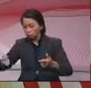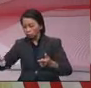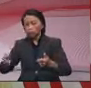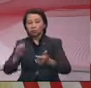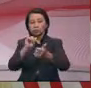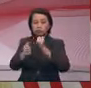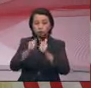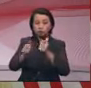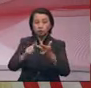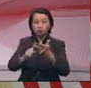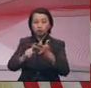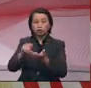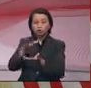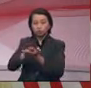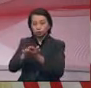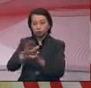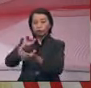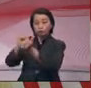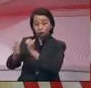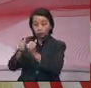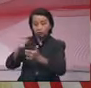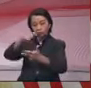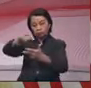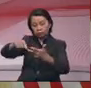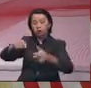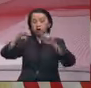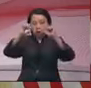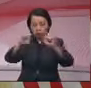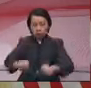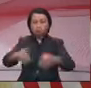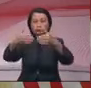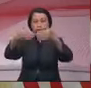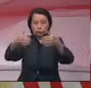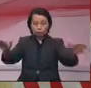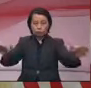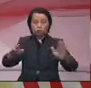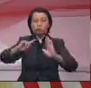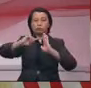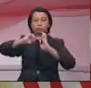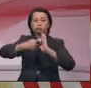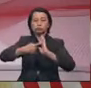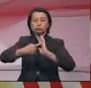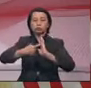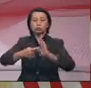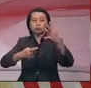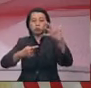sukan dan akademi juga dibenarkan beroperasi bermula pada